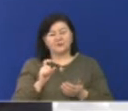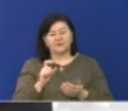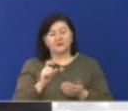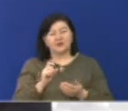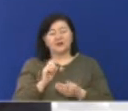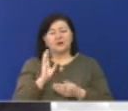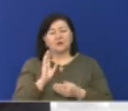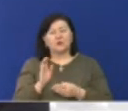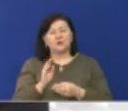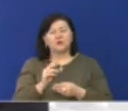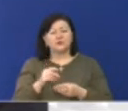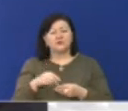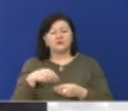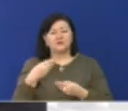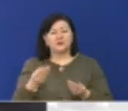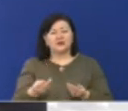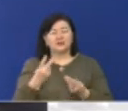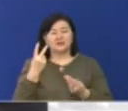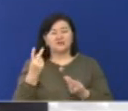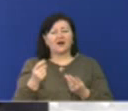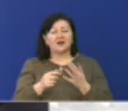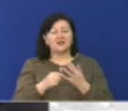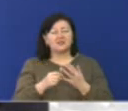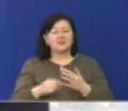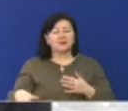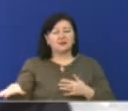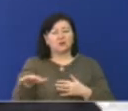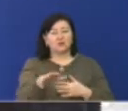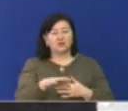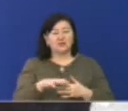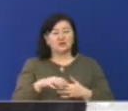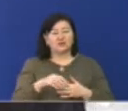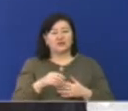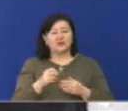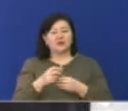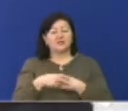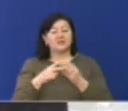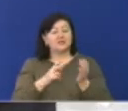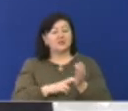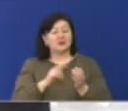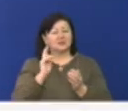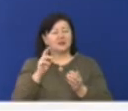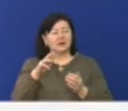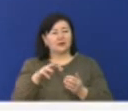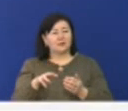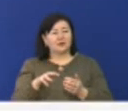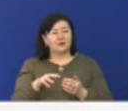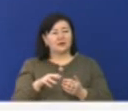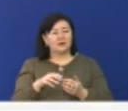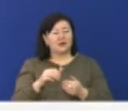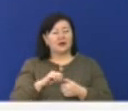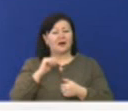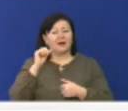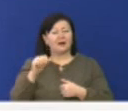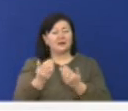выделяться будут 2 земельных участка. По Алматинской трассе это тоже где-то 17 километр, будут отдельное уже ограждение.